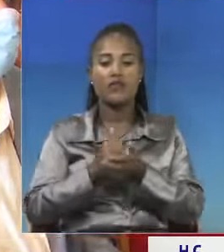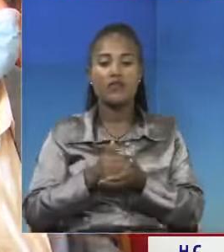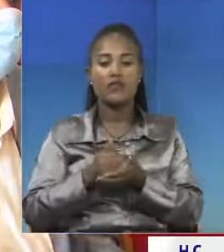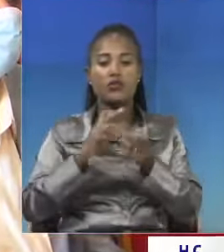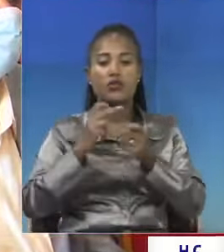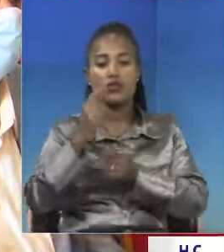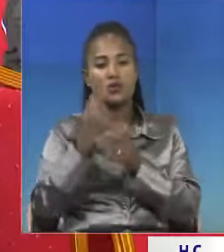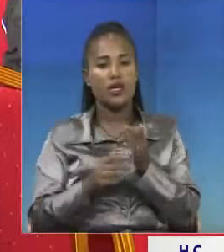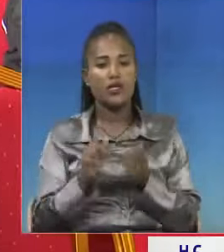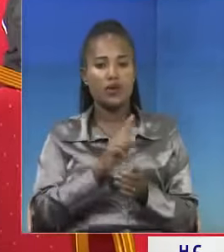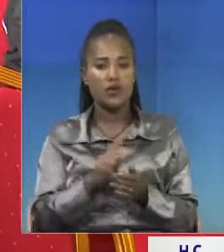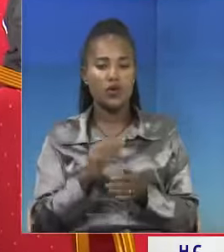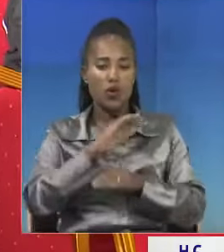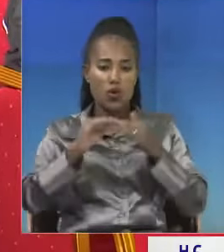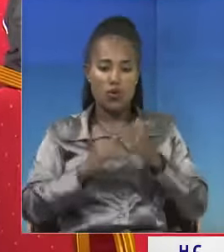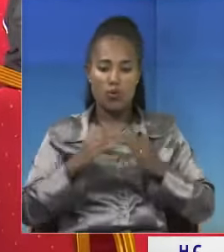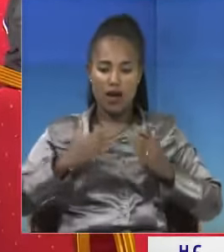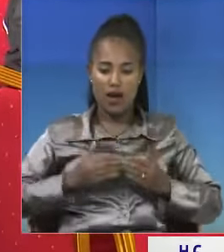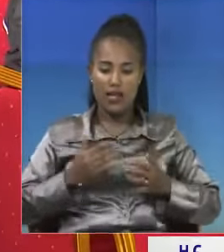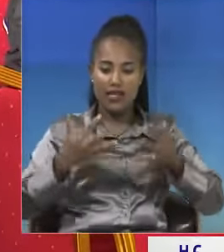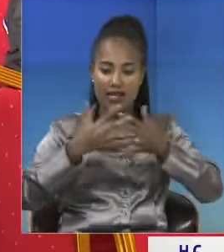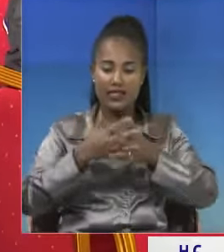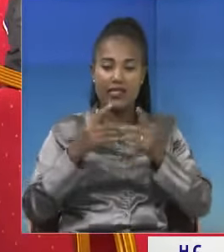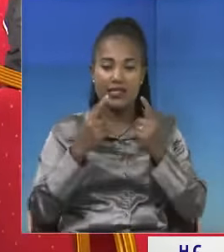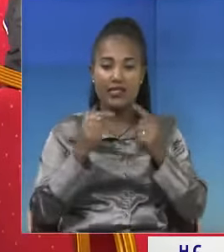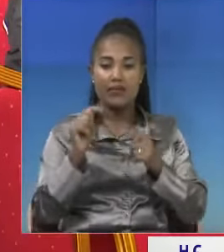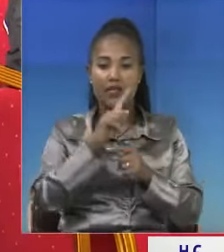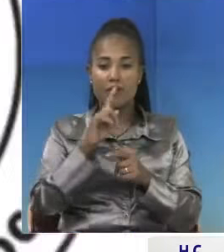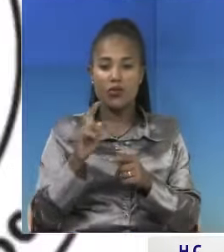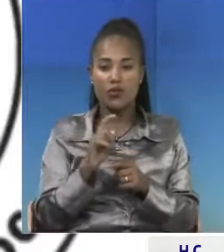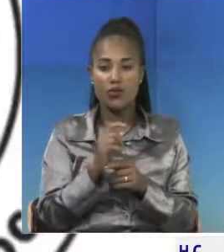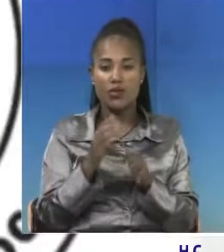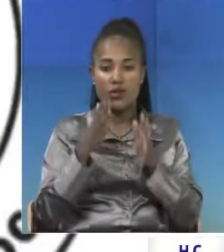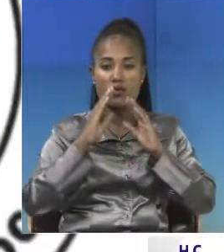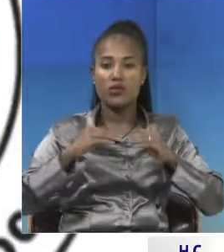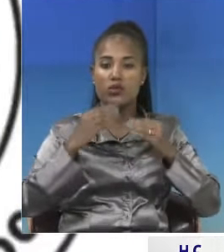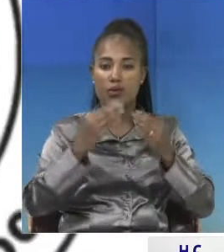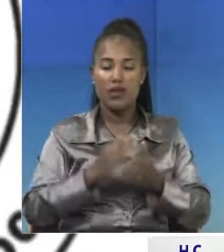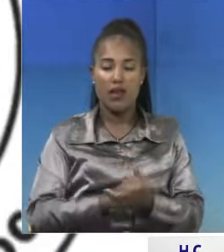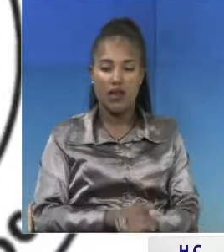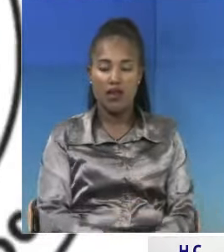ድርጅቶች ብቻ ሳይሆን የሁሉንም አካል የተቀናጀ ጥረት የሚጠይቅ መሆኑ አጽንኦት ተሰጥቶበታል።